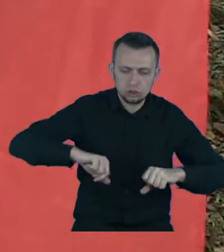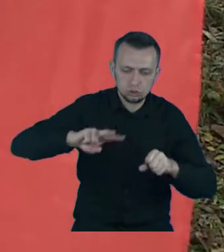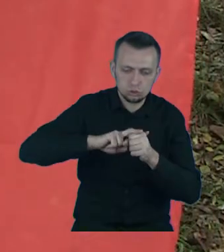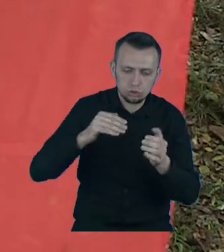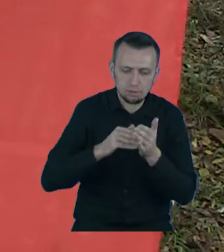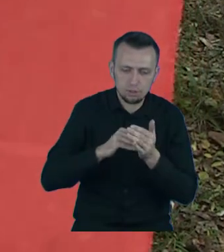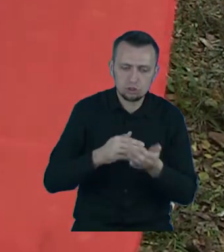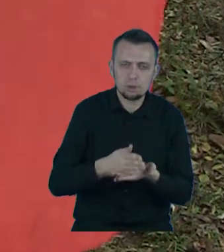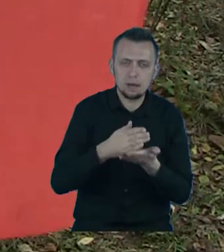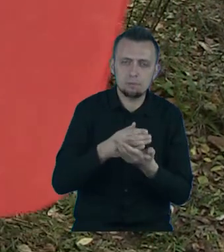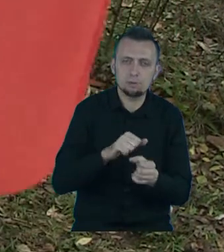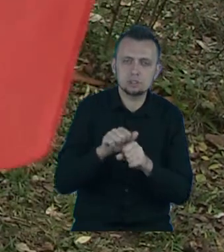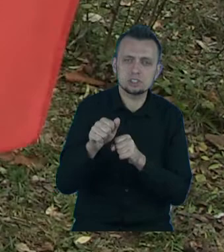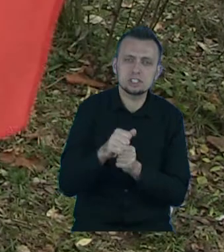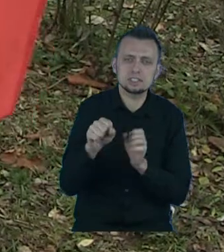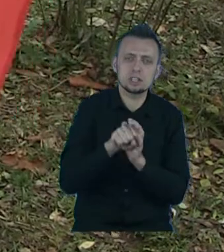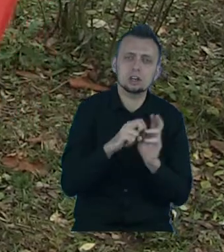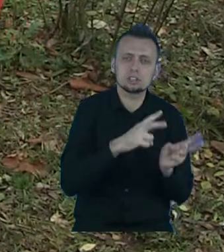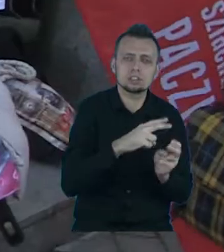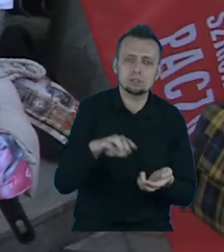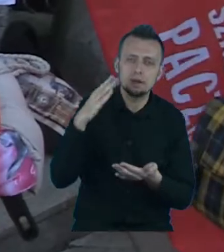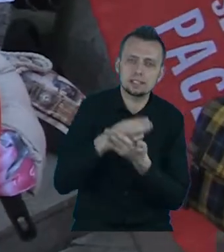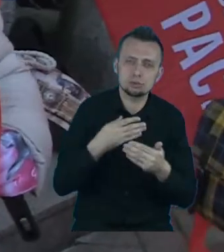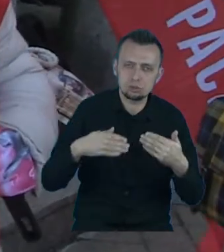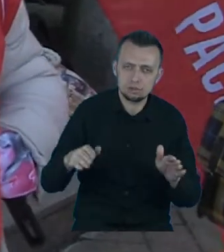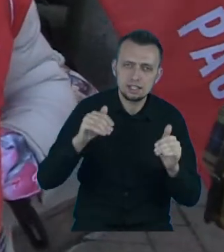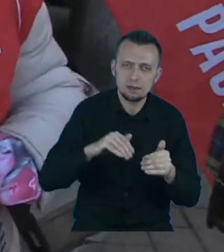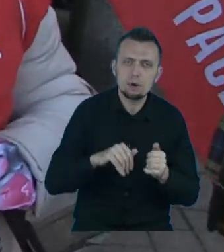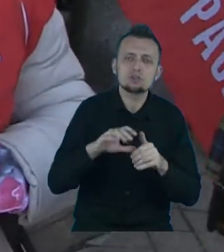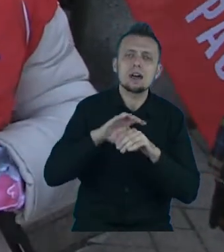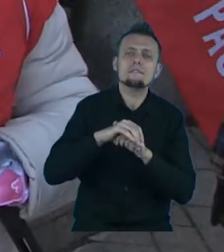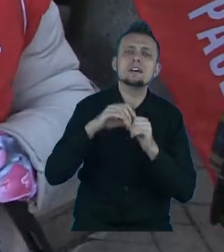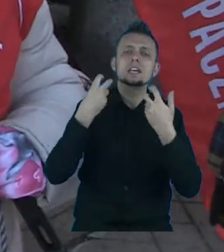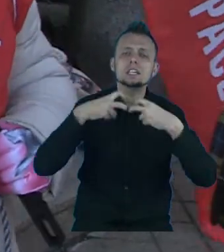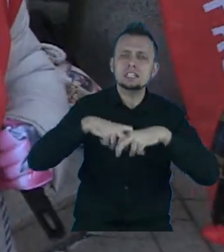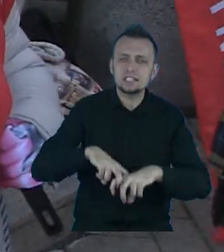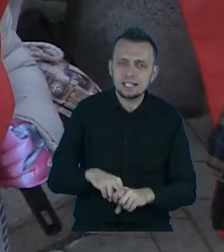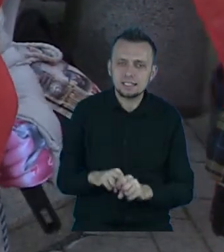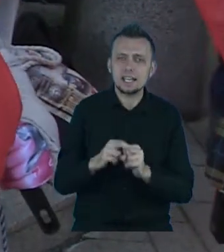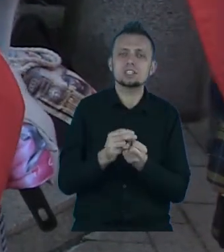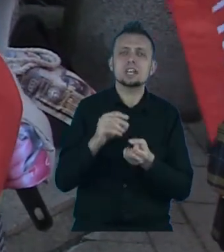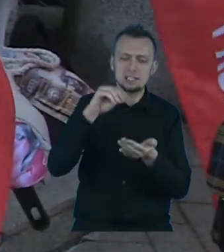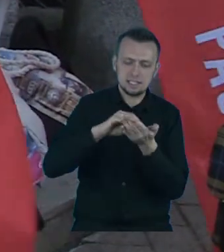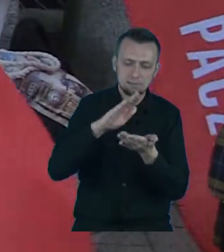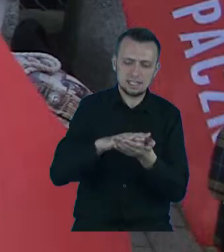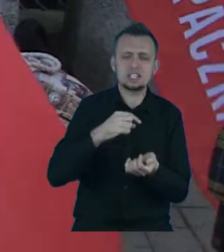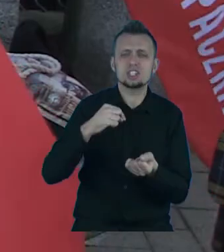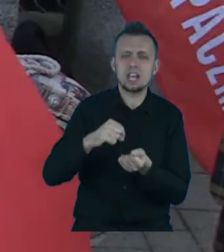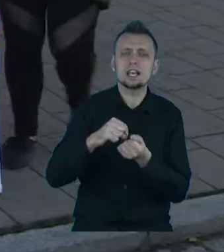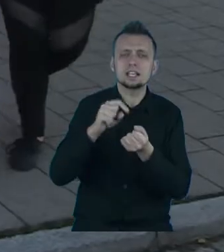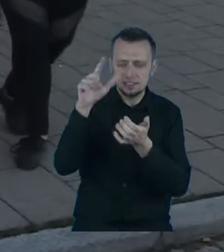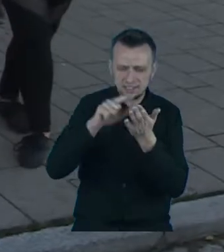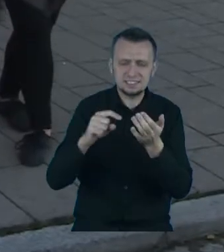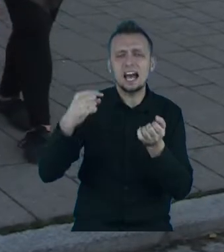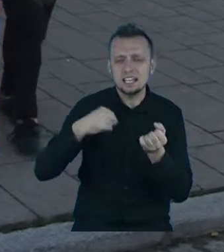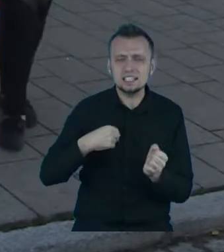mogą rejestrować się poprzez stronę szlachetnapaczka.pl i deklarować objęcie opieką wybranej rodziny. Osoby mające znaleźć się w